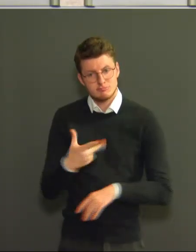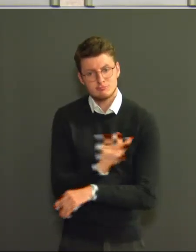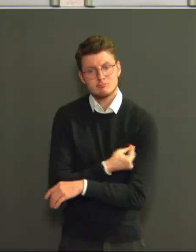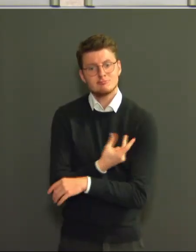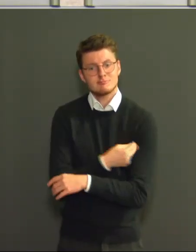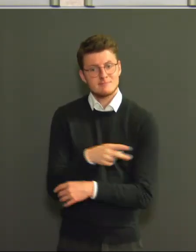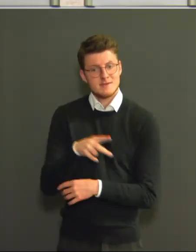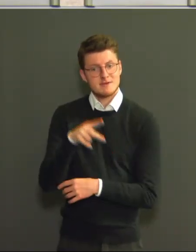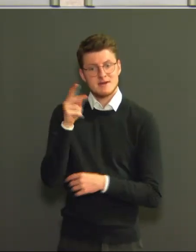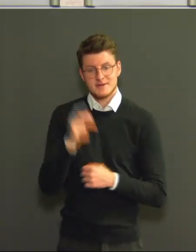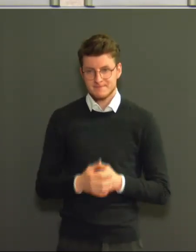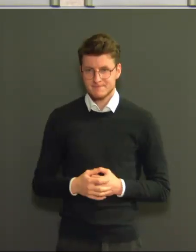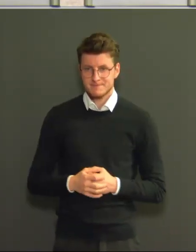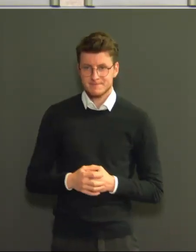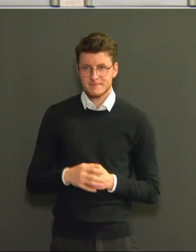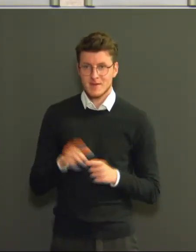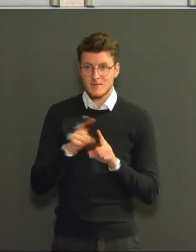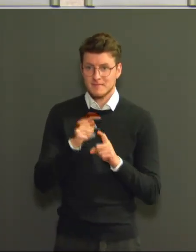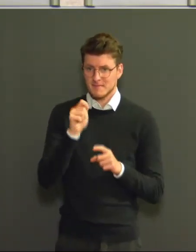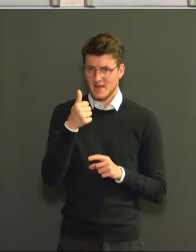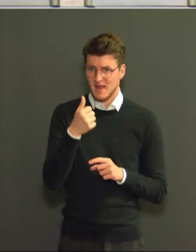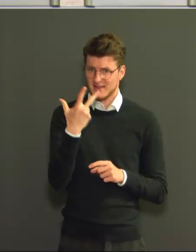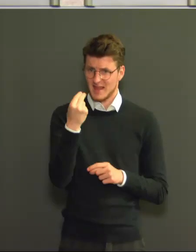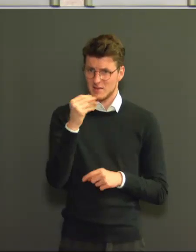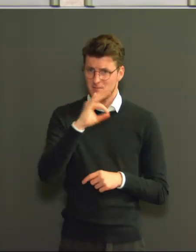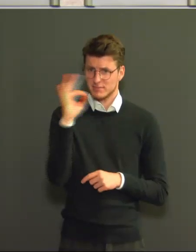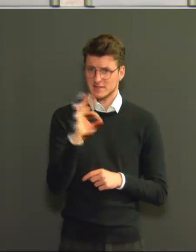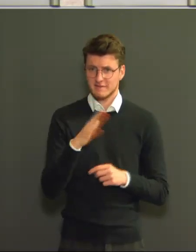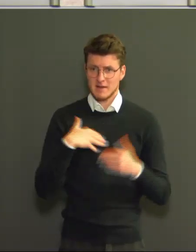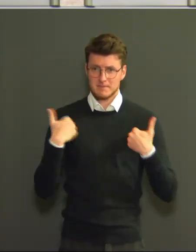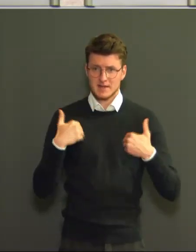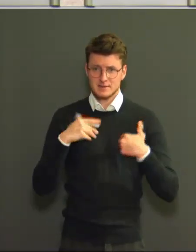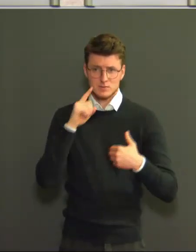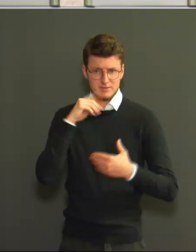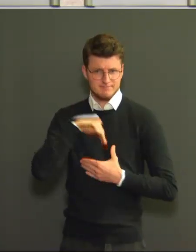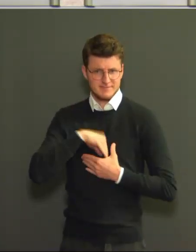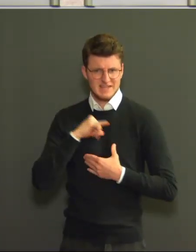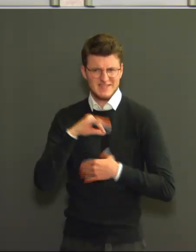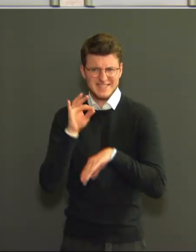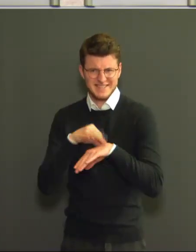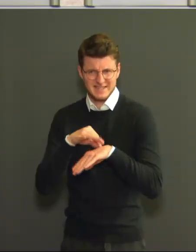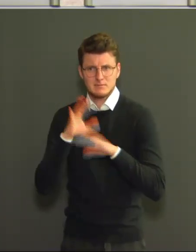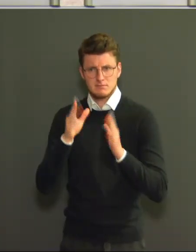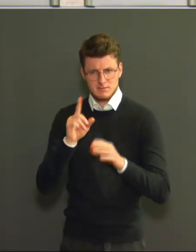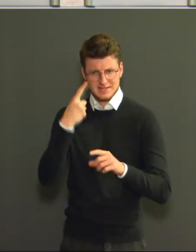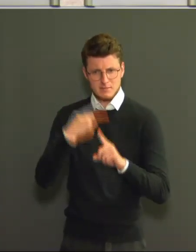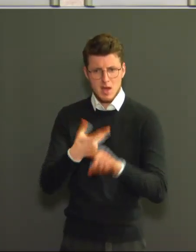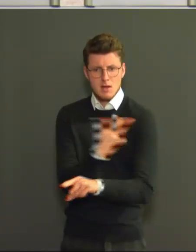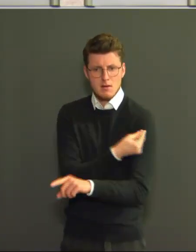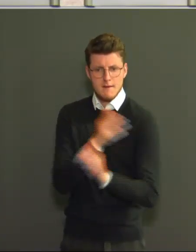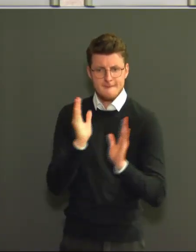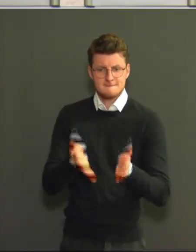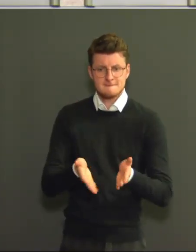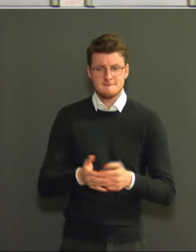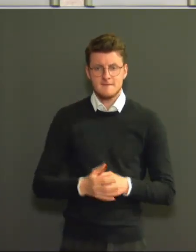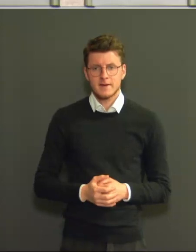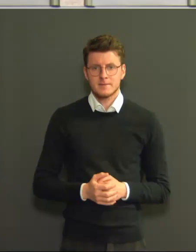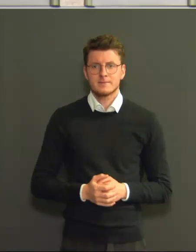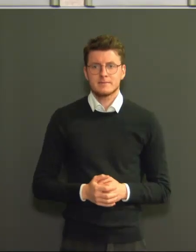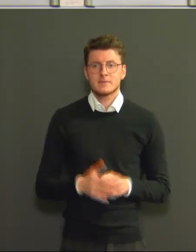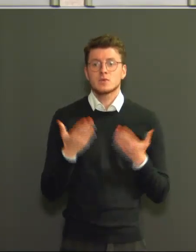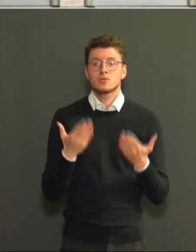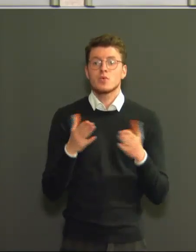Ondertussen heeft ook bijna 80% van de mensen met onderliggende aandoeningen een eerste prik gekregen. Omdat nu volop de algemene